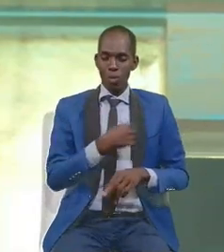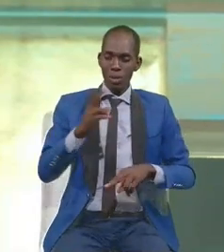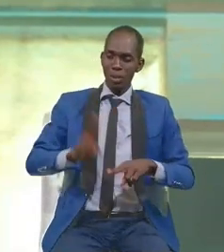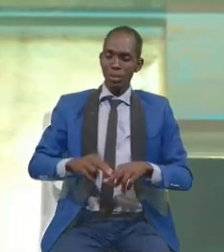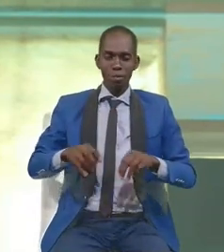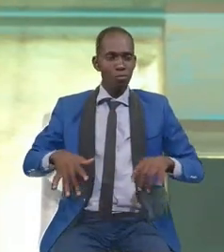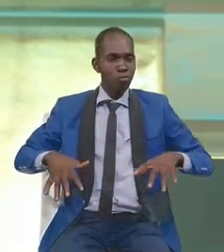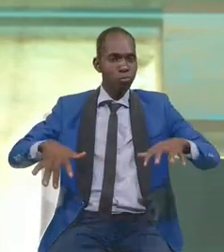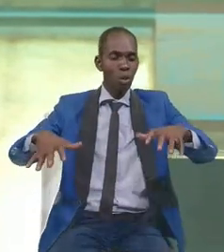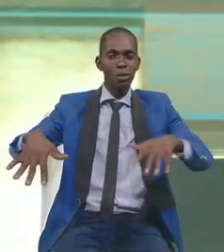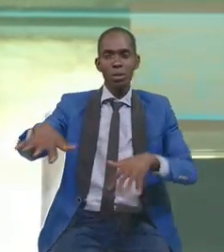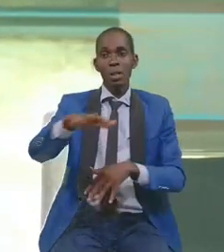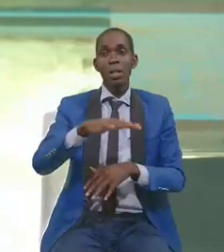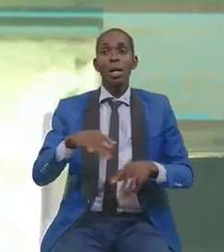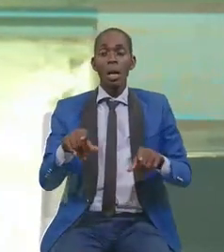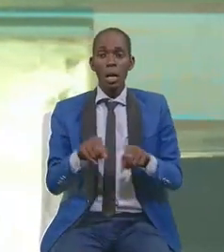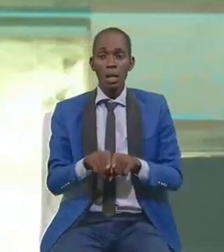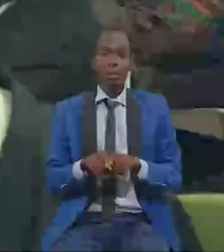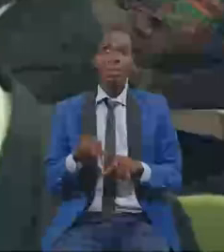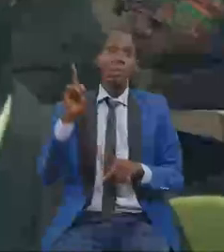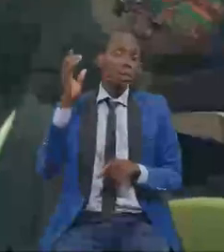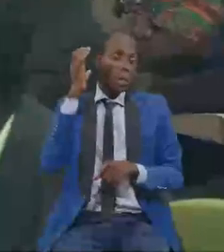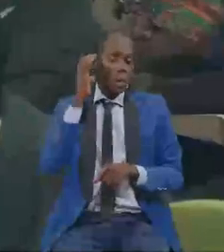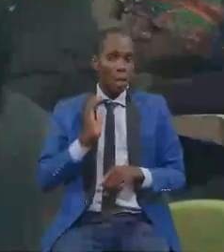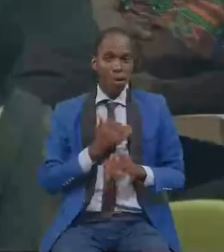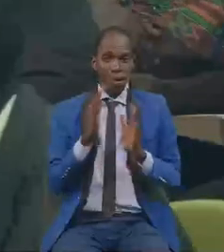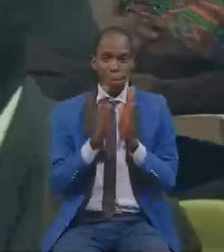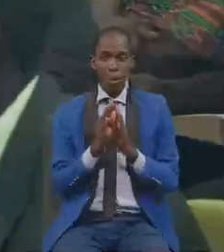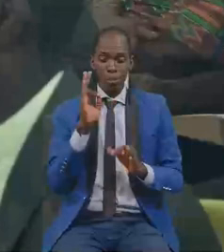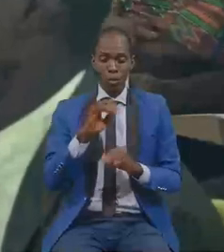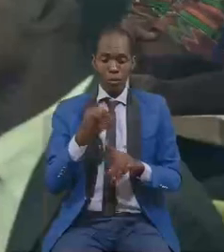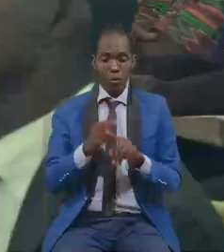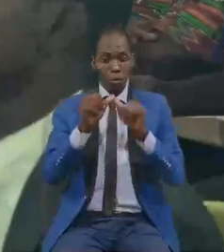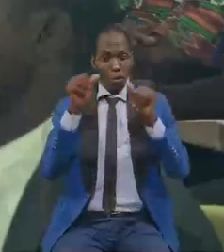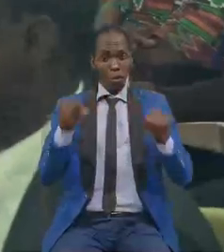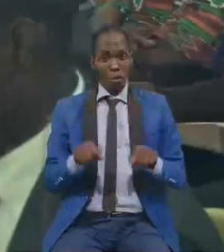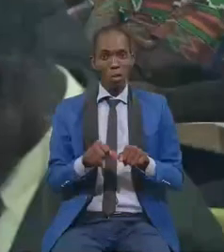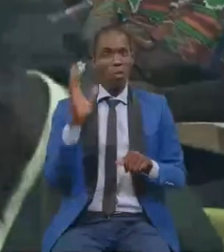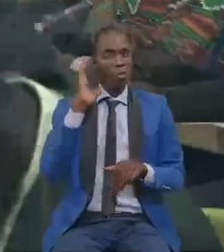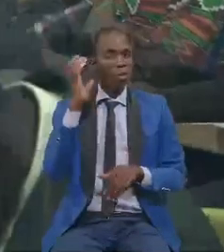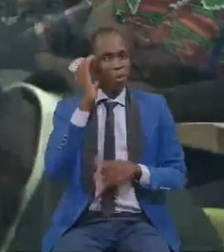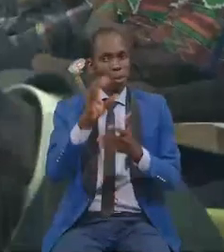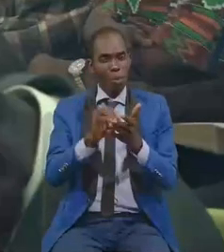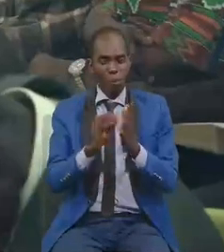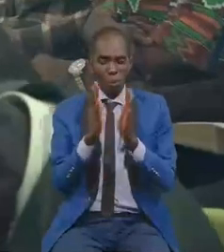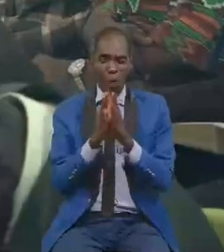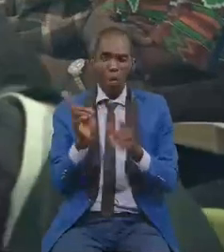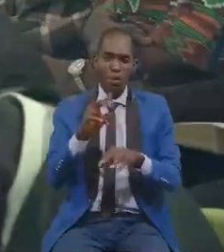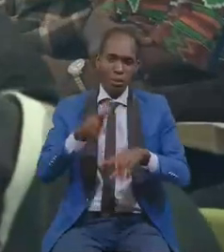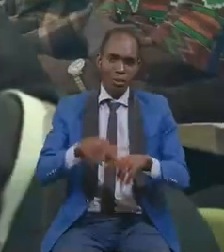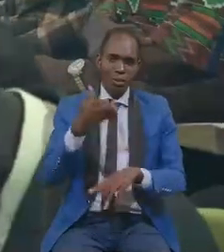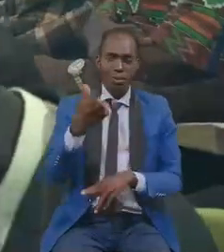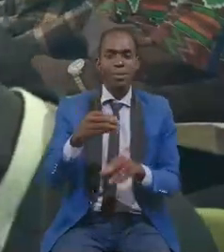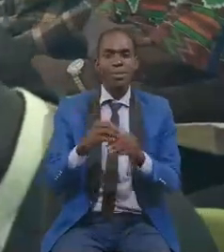bancs, sur les chaises. Comme il exauce notre prière, comme on prie ici, il va vous exaucer quand vous priez là-bas. Le verset 9, il n'a fait